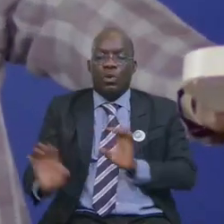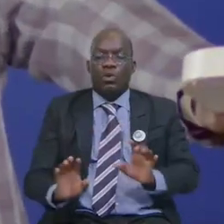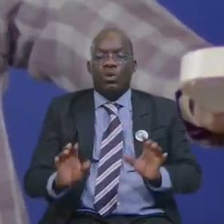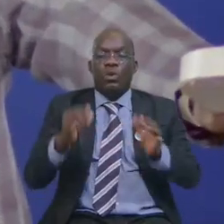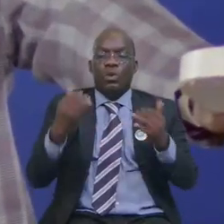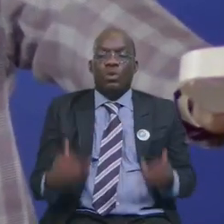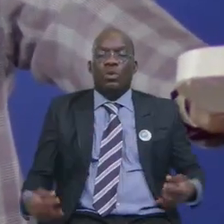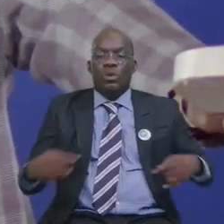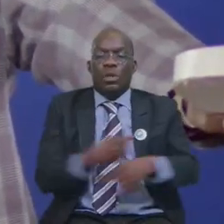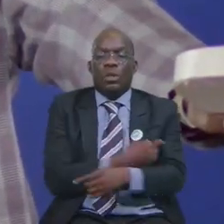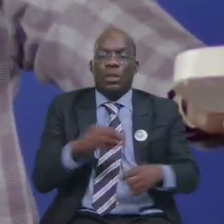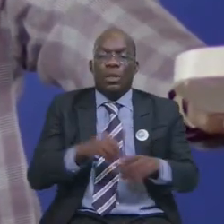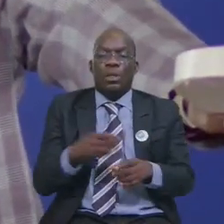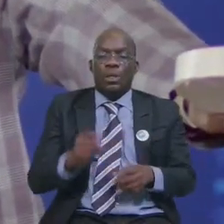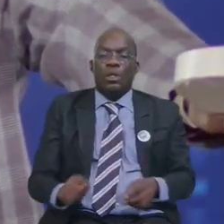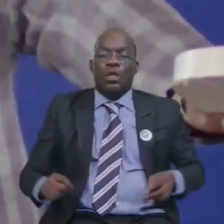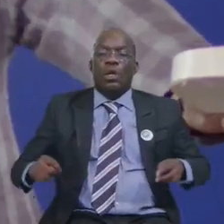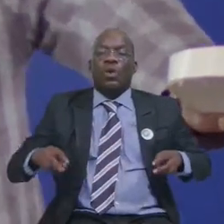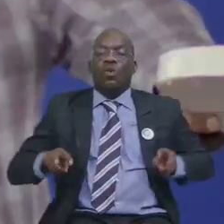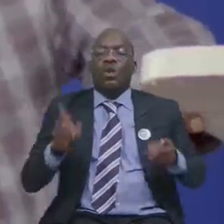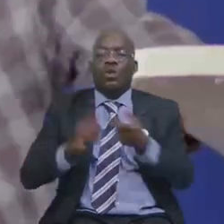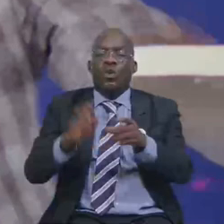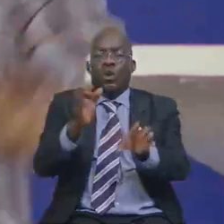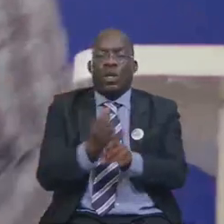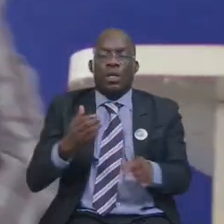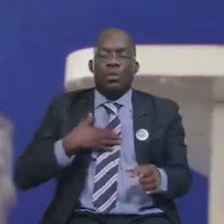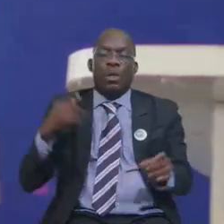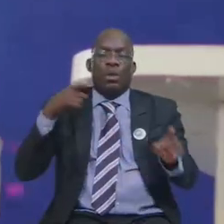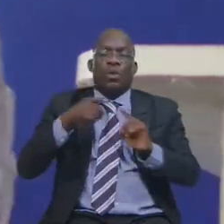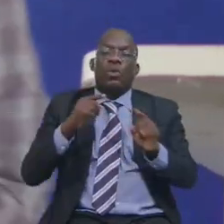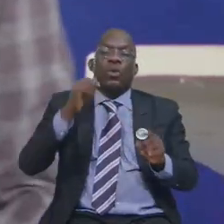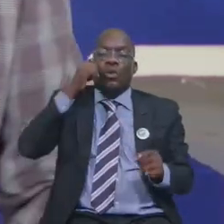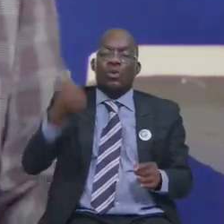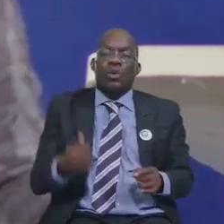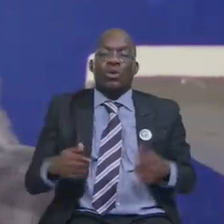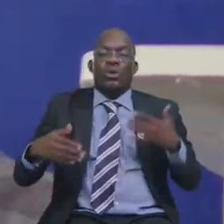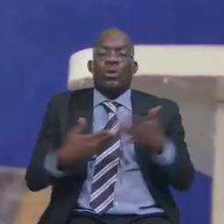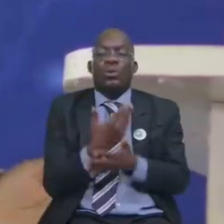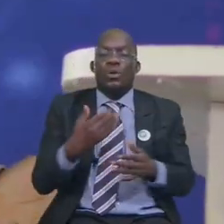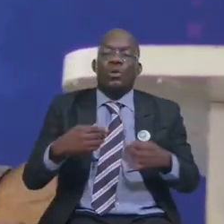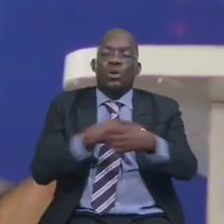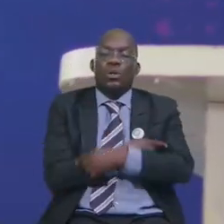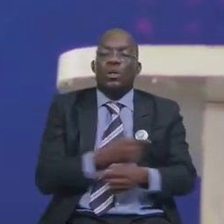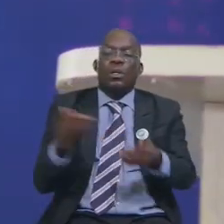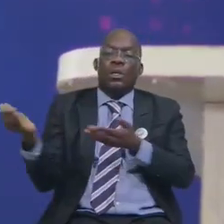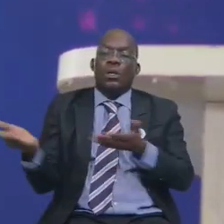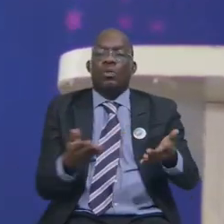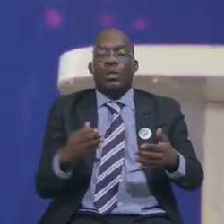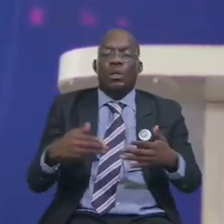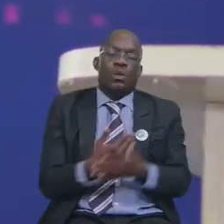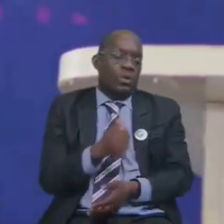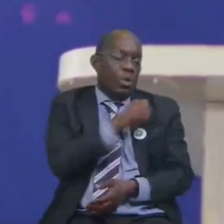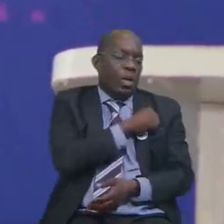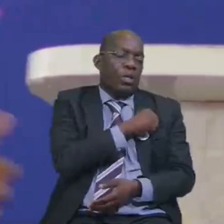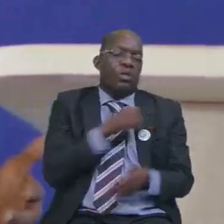de mon objectif demain un nouveau jour cela apporte une nouvelle attitude encore